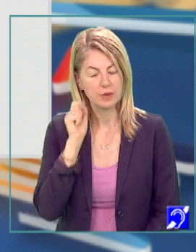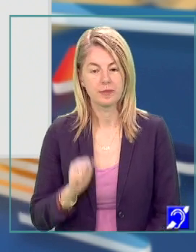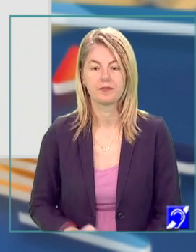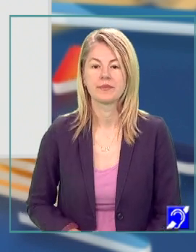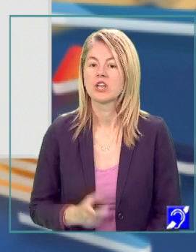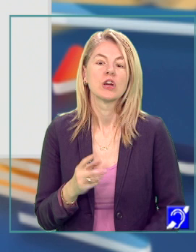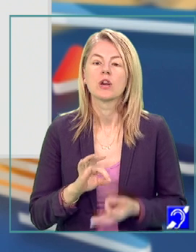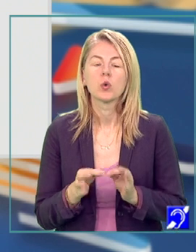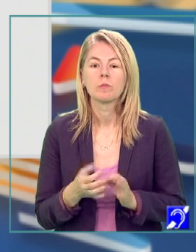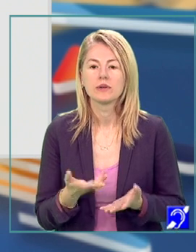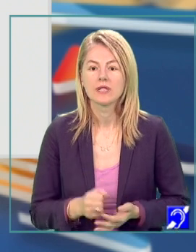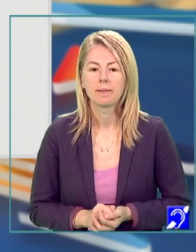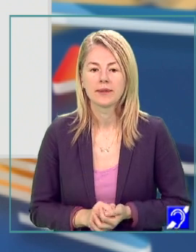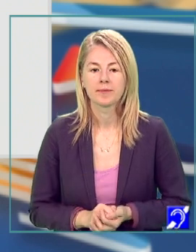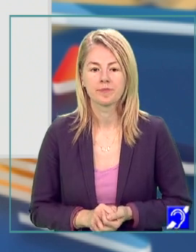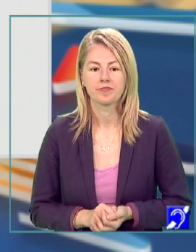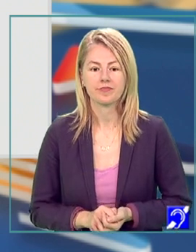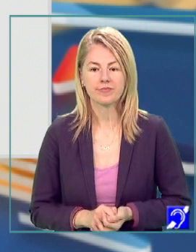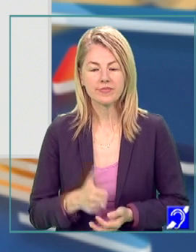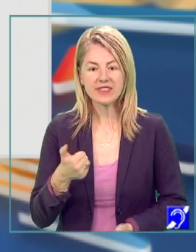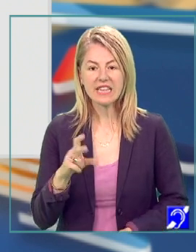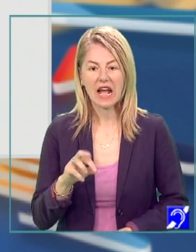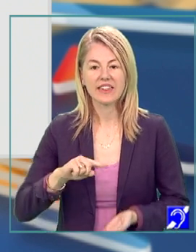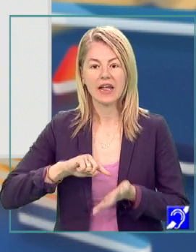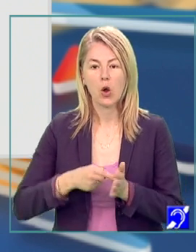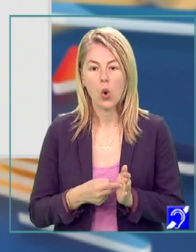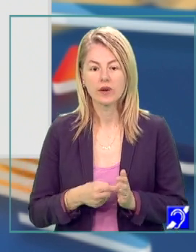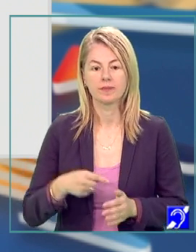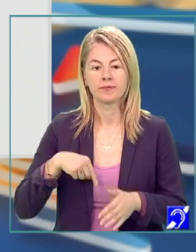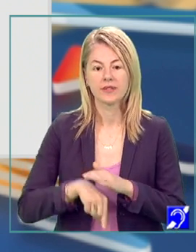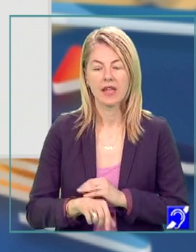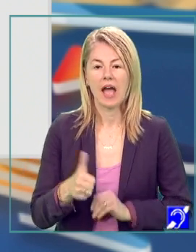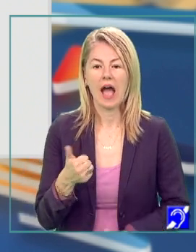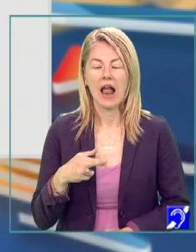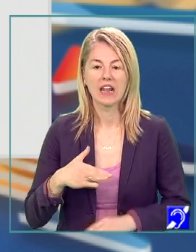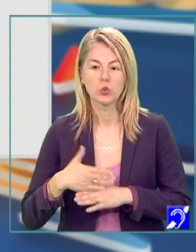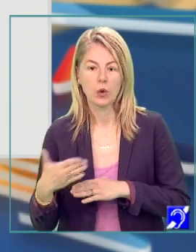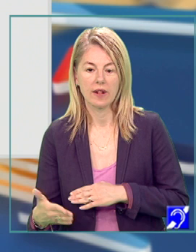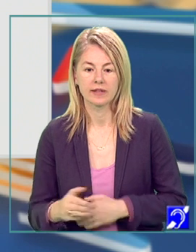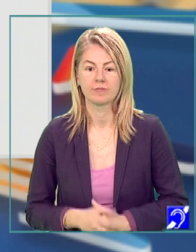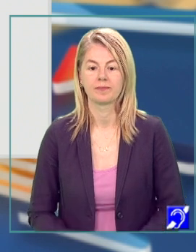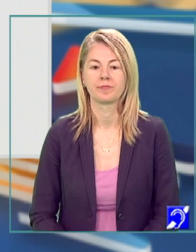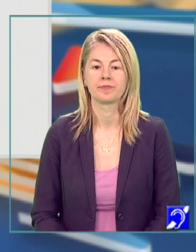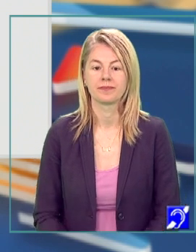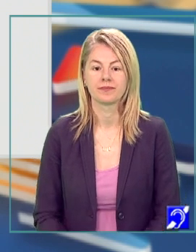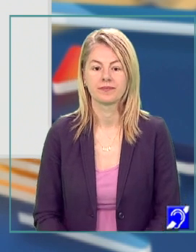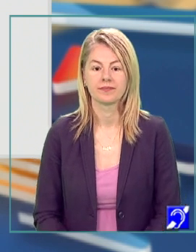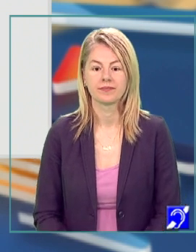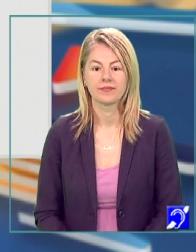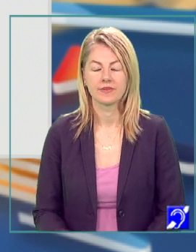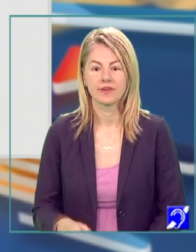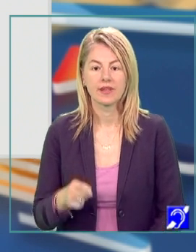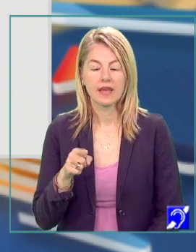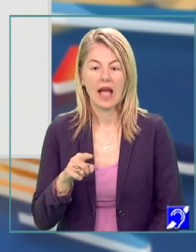tangenta este prin definiție cateta opusă supra cateta alăturată. Deci tangenta